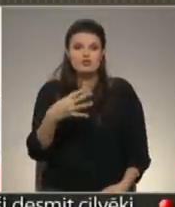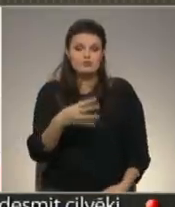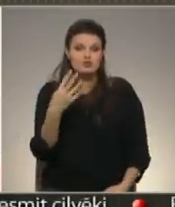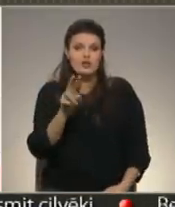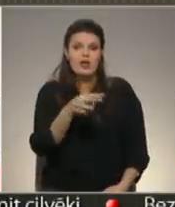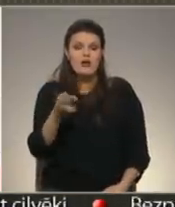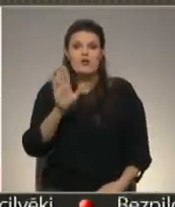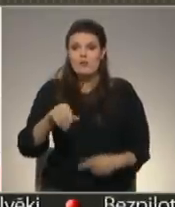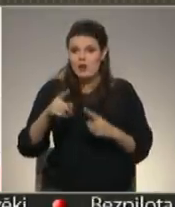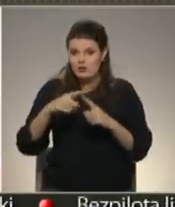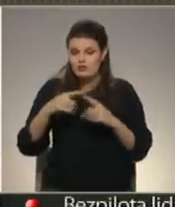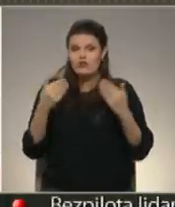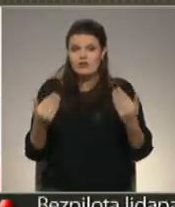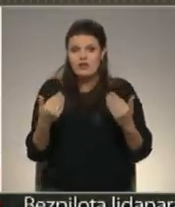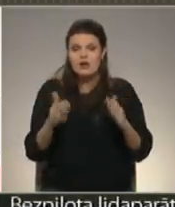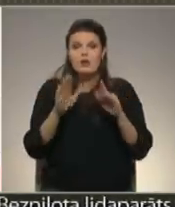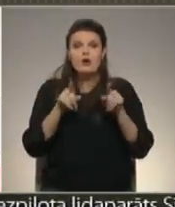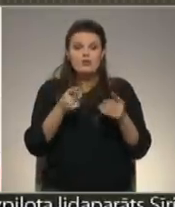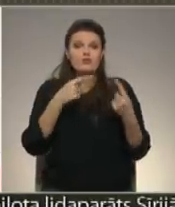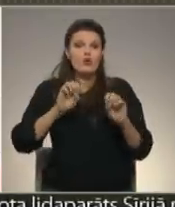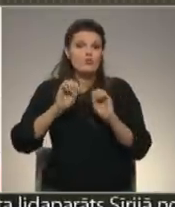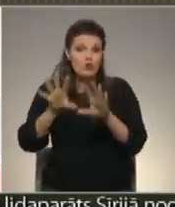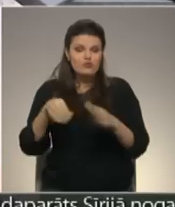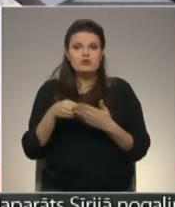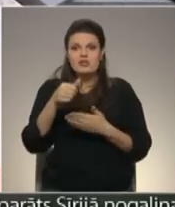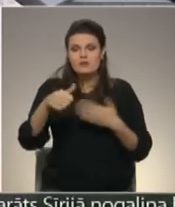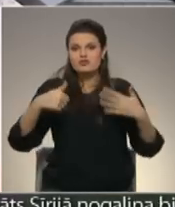28,44 eiro par tonu, tad šobrīd par to nodošanu būs jāmaksā